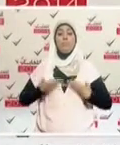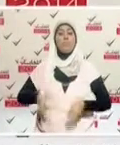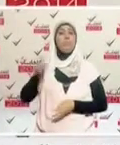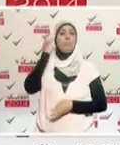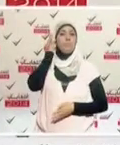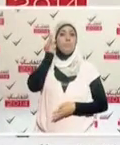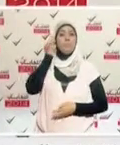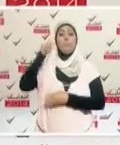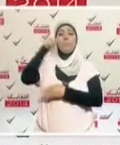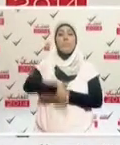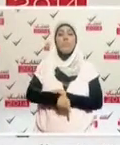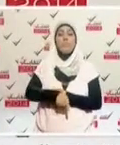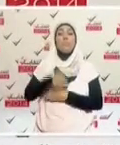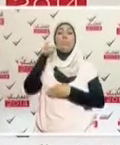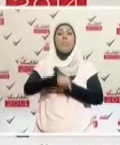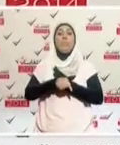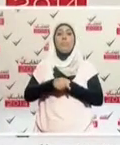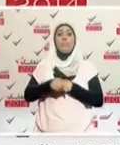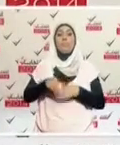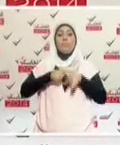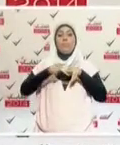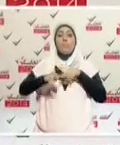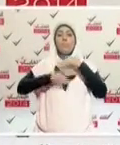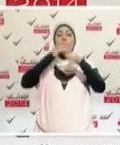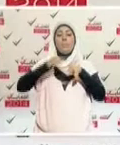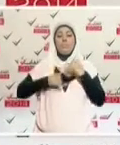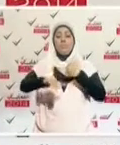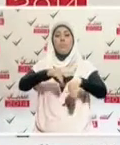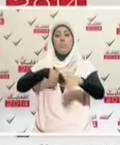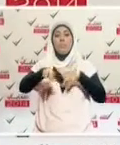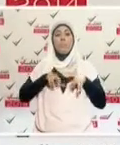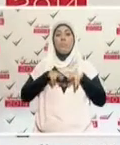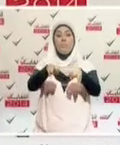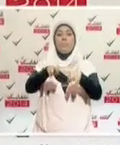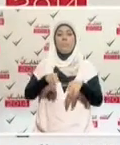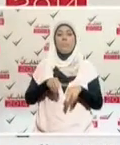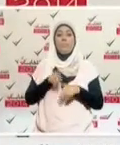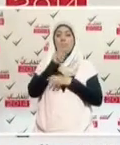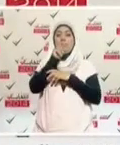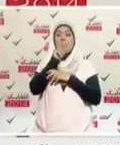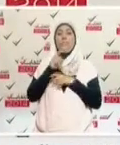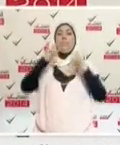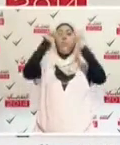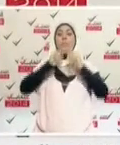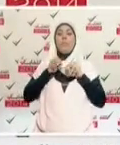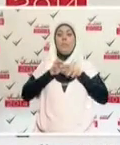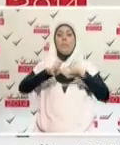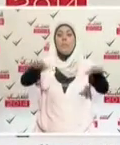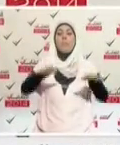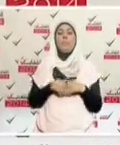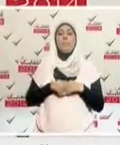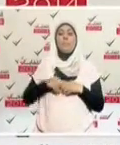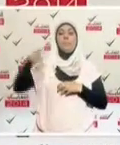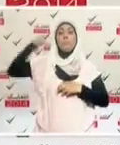يرضيهم الضروري للحياة اللي هو تحسين الطرقات والمسالك الفلاحية وتوسيع شبكة الضوء الماء وترجع الخطين متاع